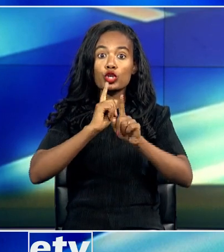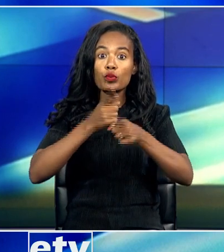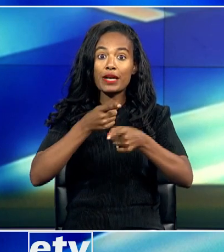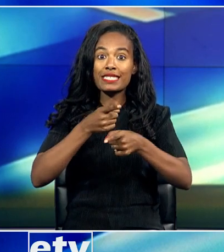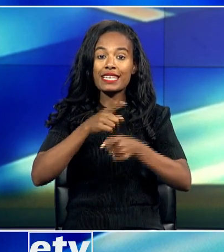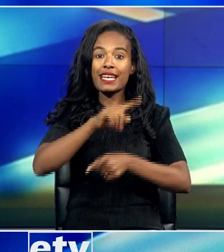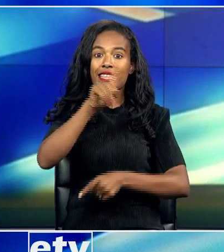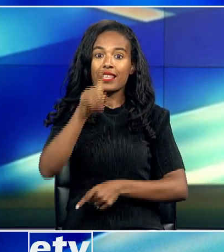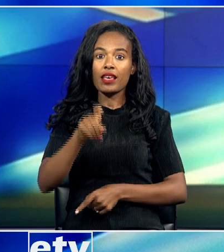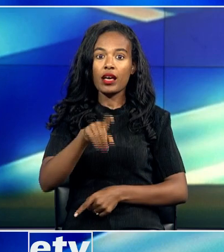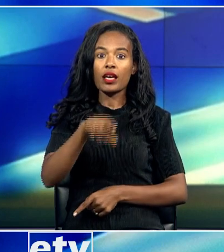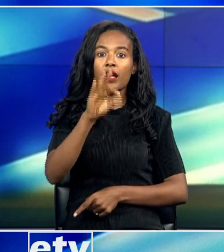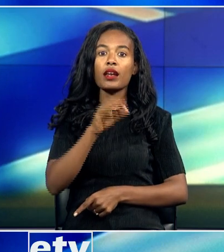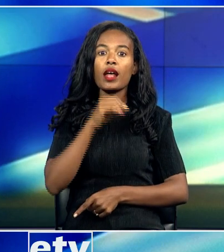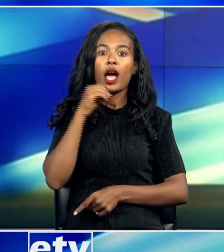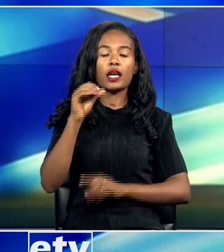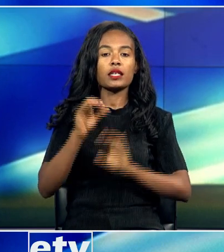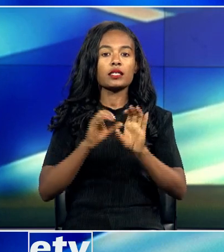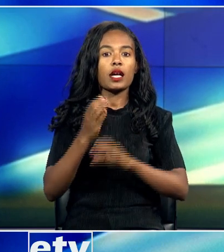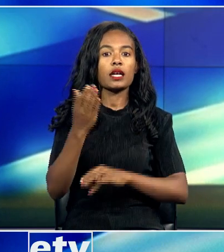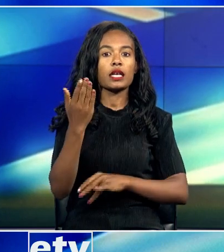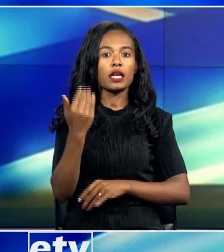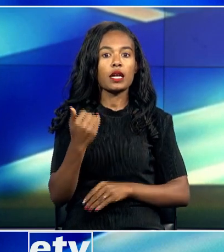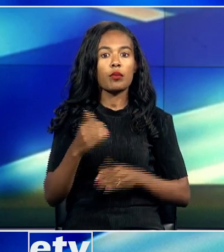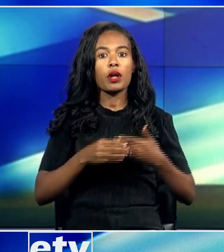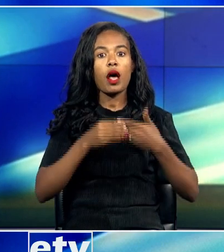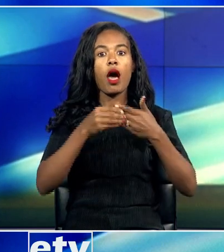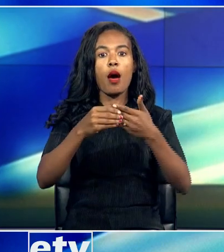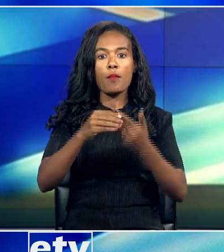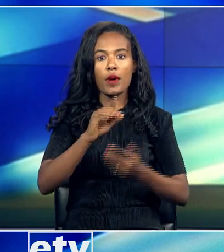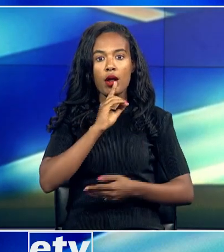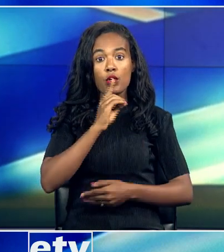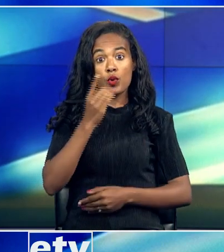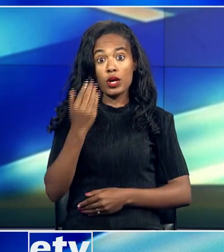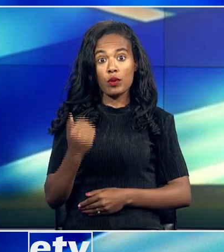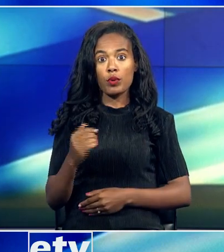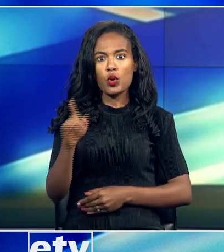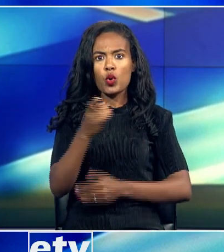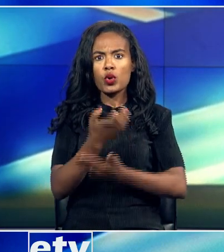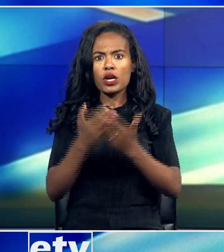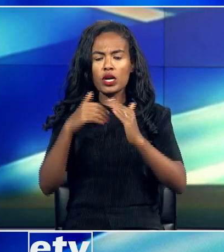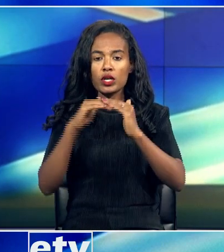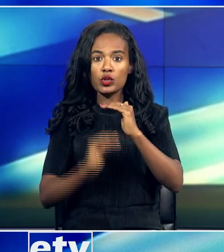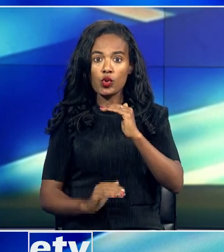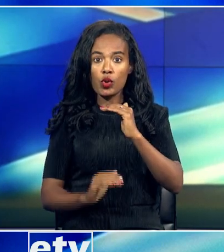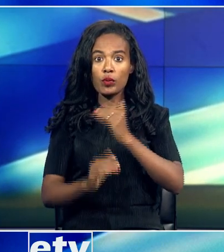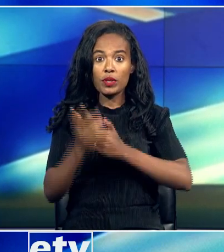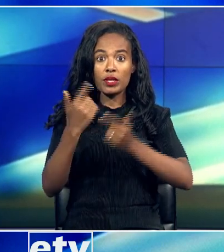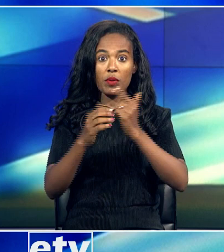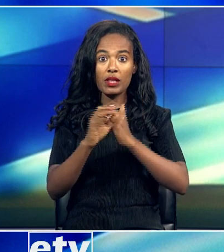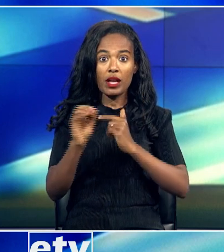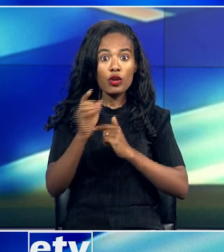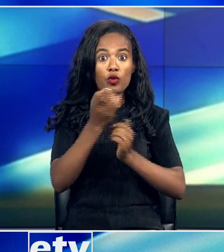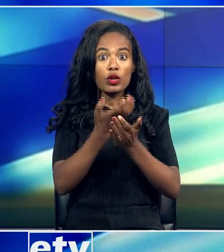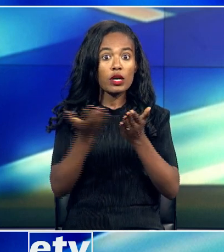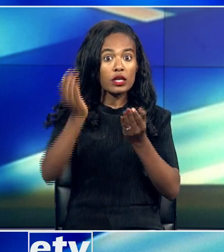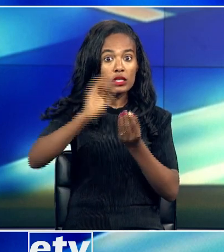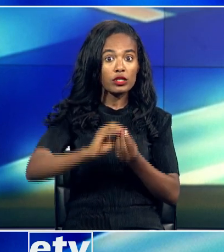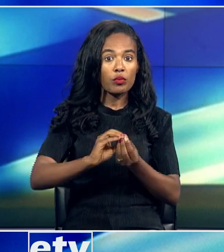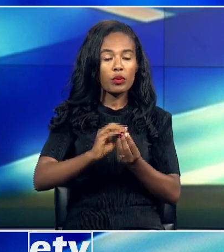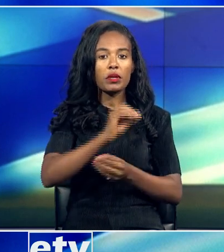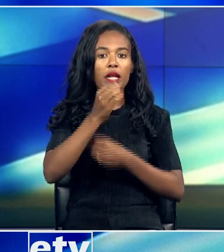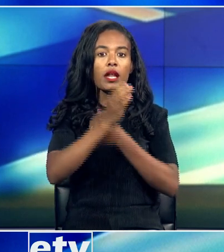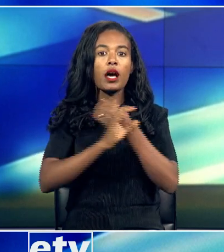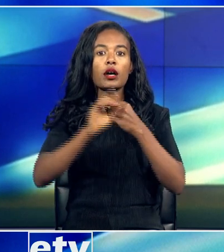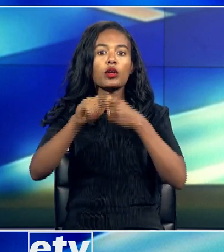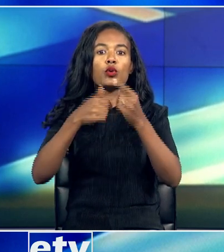እንዳያገኝ ጥያቄ መልስ እንዳያገኝ ሲያደርግ የነበረ አመራር ነው የነበረው። የሆነ ነገር ሲጎድልበት ትግራይ ውስጥ ይመጣና የሆነ ነገር ሲጨመርበት ደግሞ ሌላ ሀገር ሄዶ